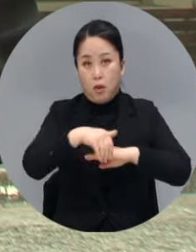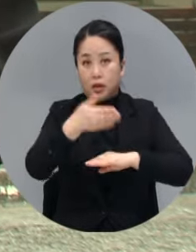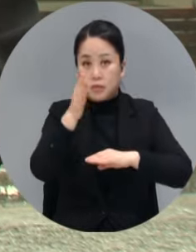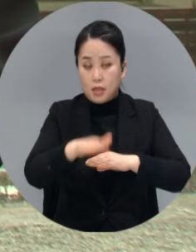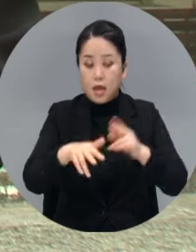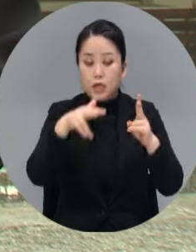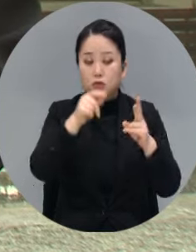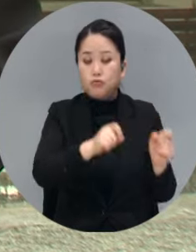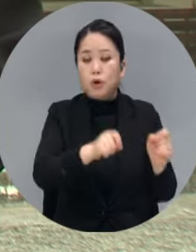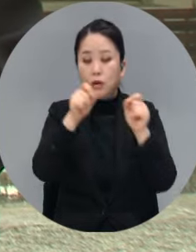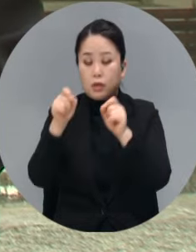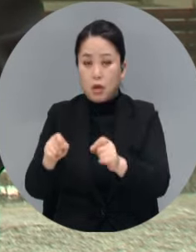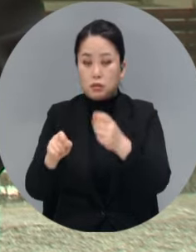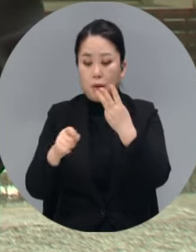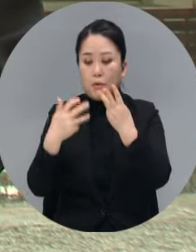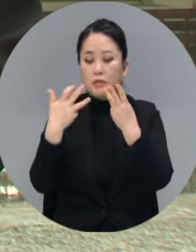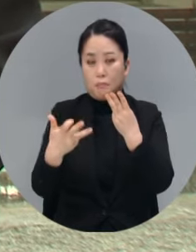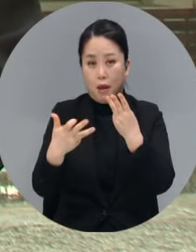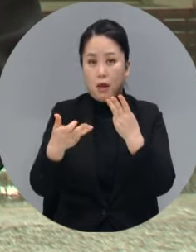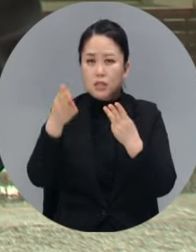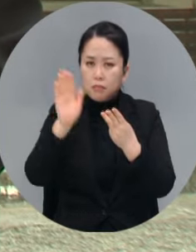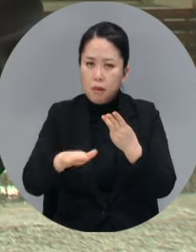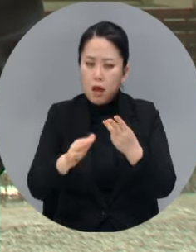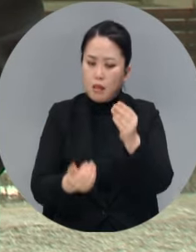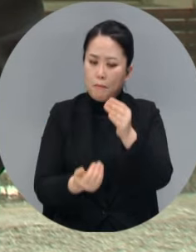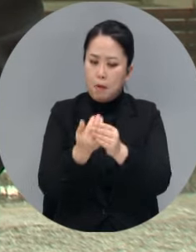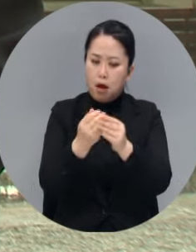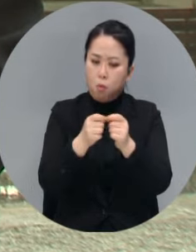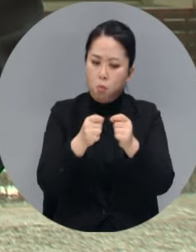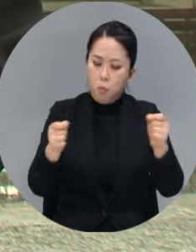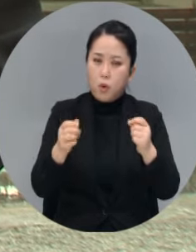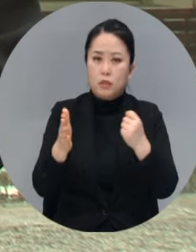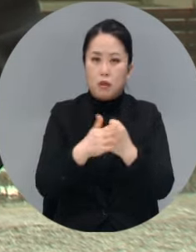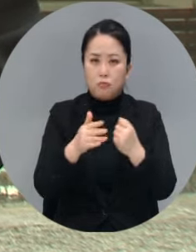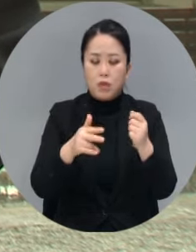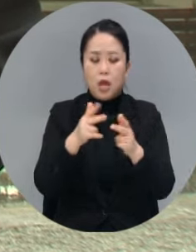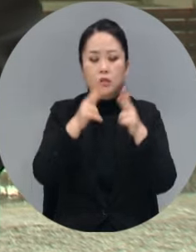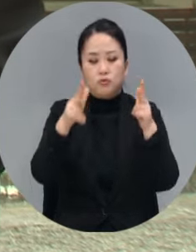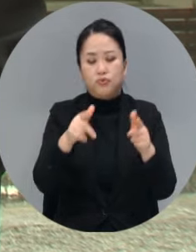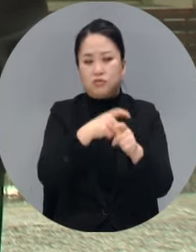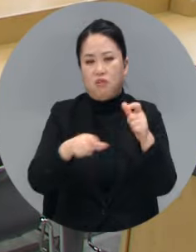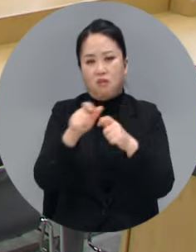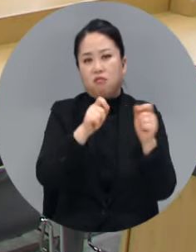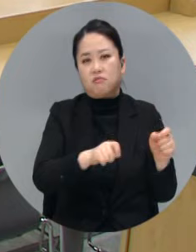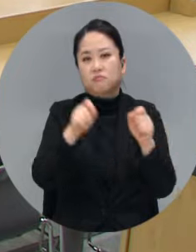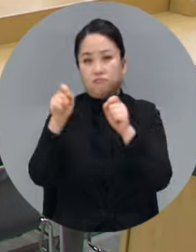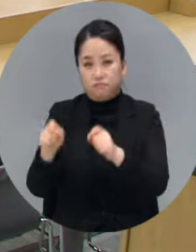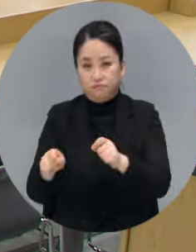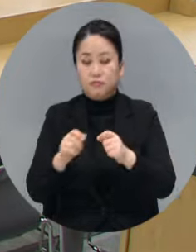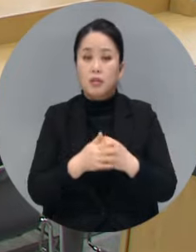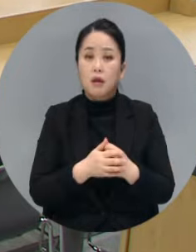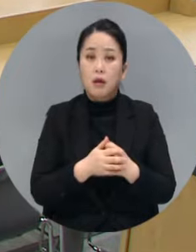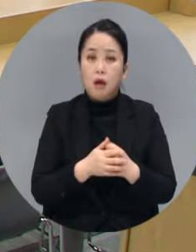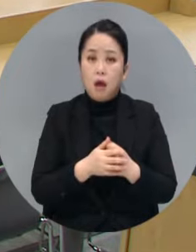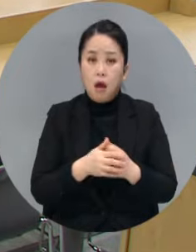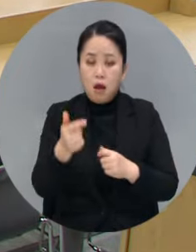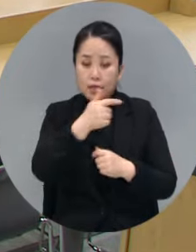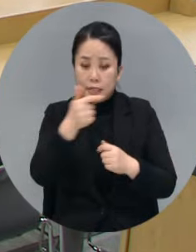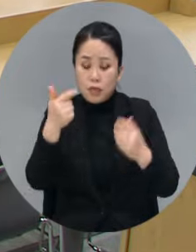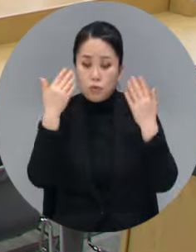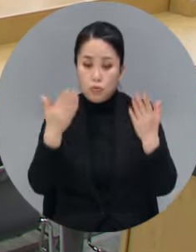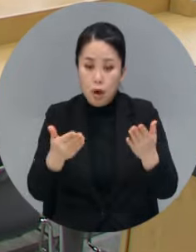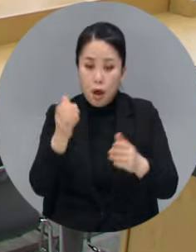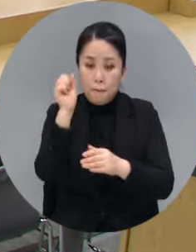연기돼 오는 18일로 미뤄졌지만 사태가 장기화되면서 일주일 더 연기됐습니다. 대규모 휴학을 승인할